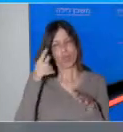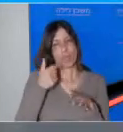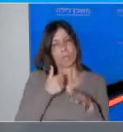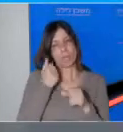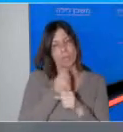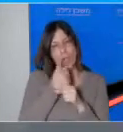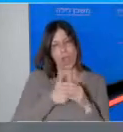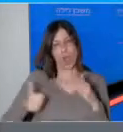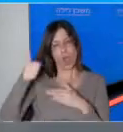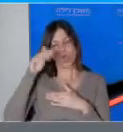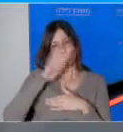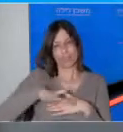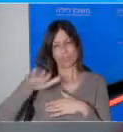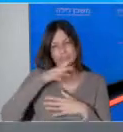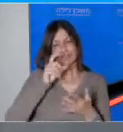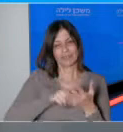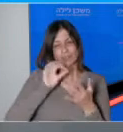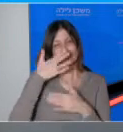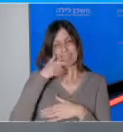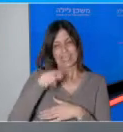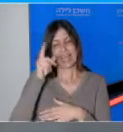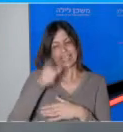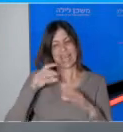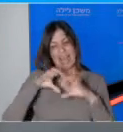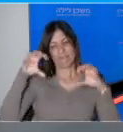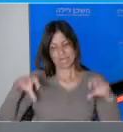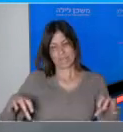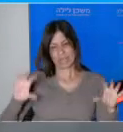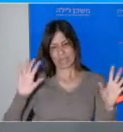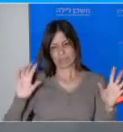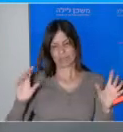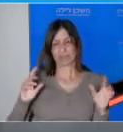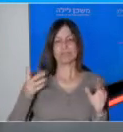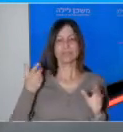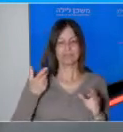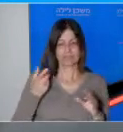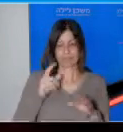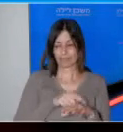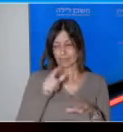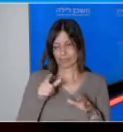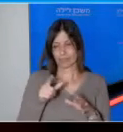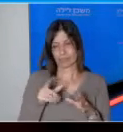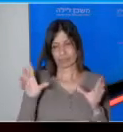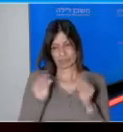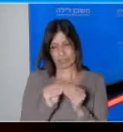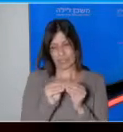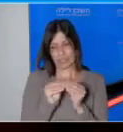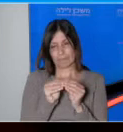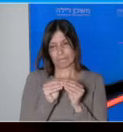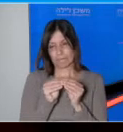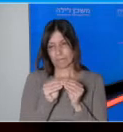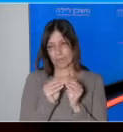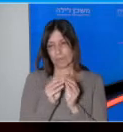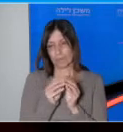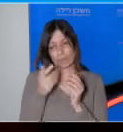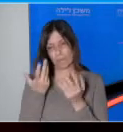מערכת התביעה של מדינת ישראל. שבאופן אישי אני חושבת שצריך להפריד בין המערכות האלה, אבל כל עוד הם, משותפו, הם ביחד,